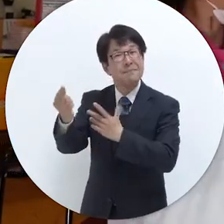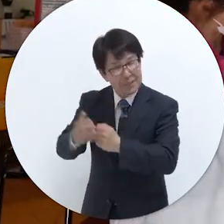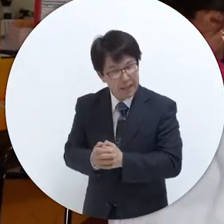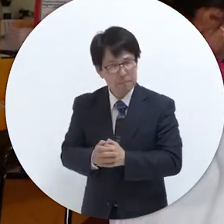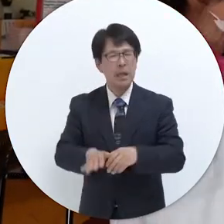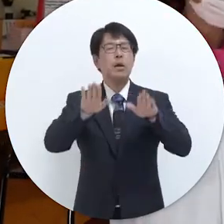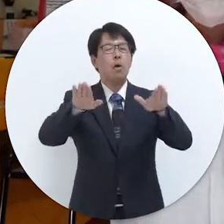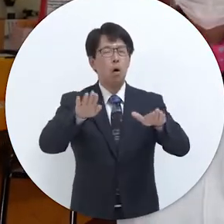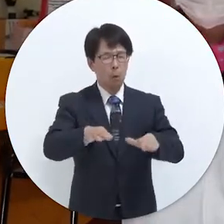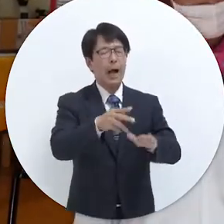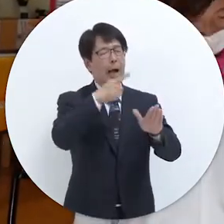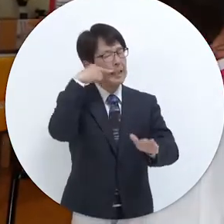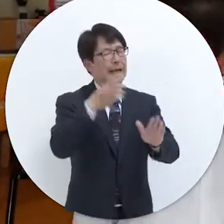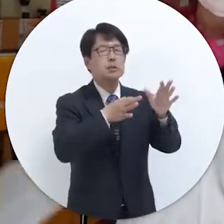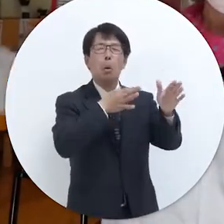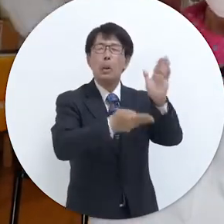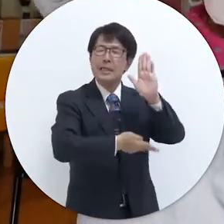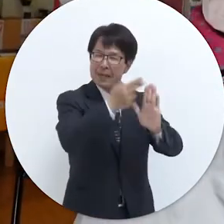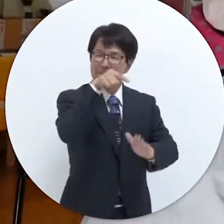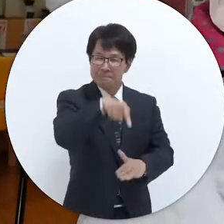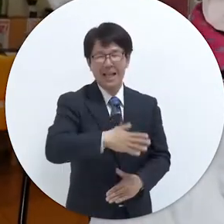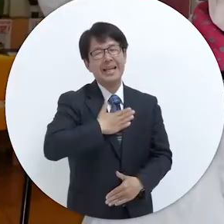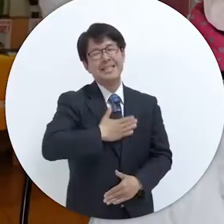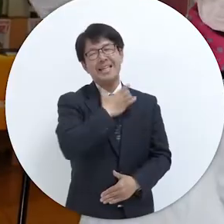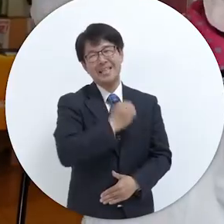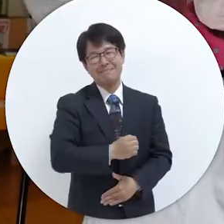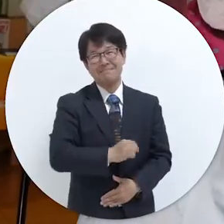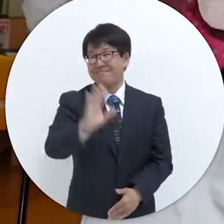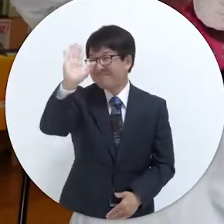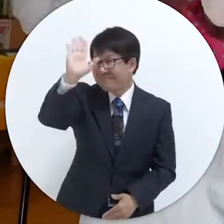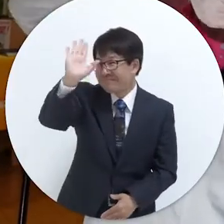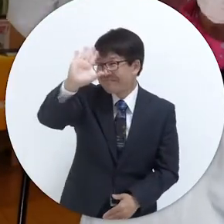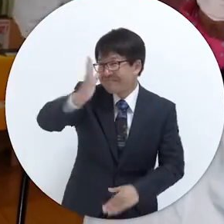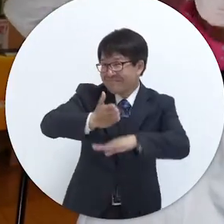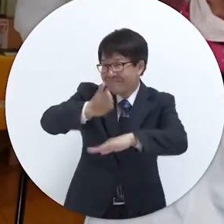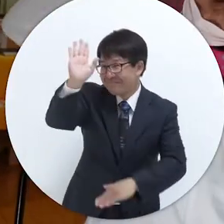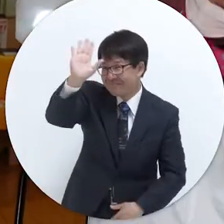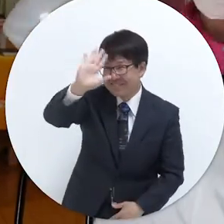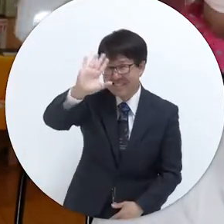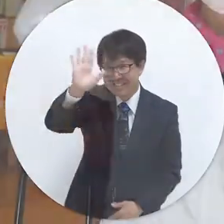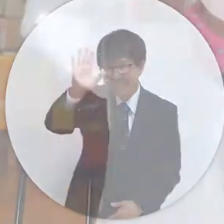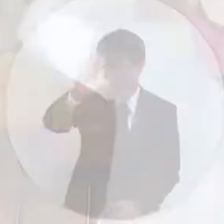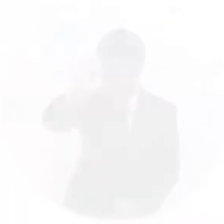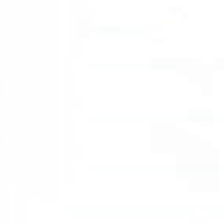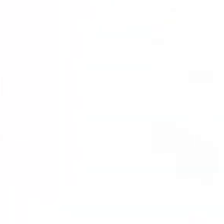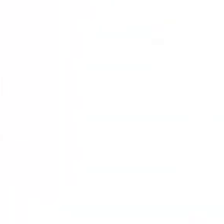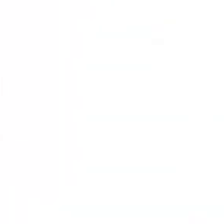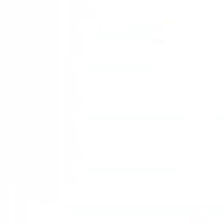心癒されて帰ります。 それではさよなら、ありがとうございました。